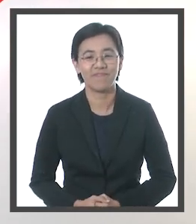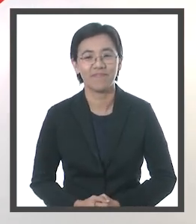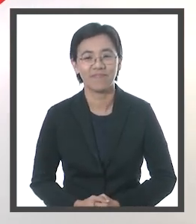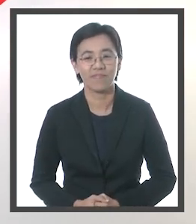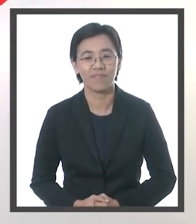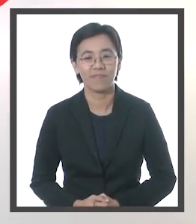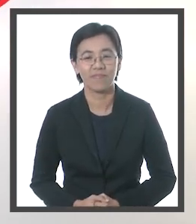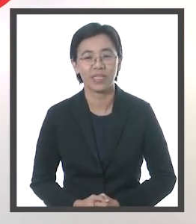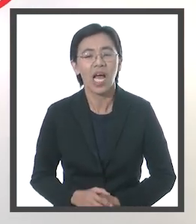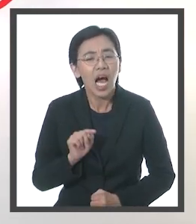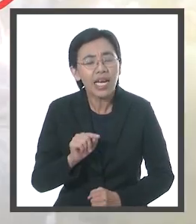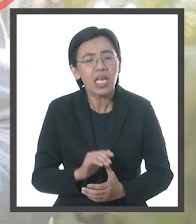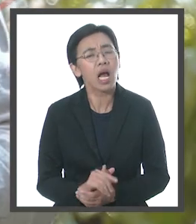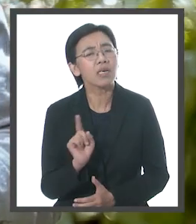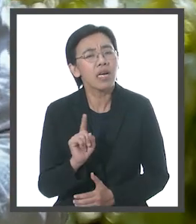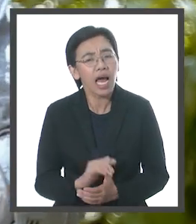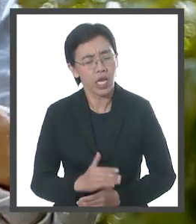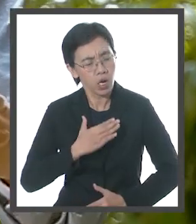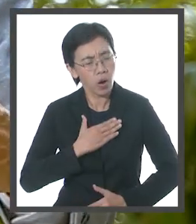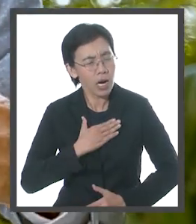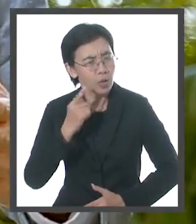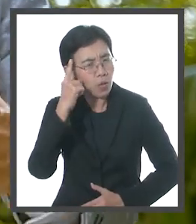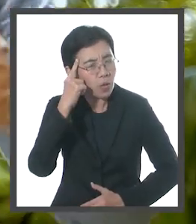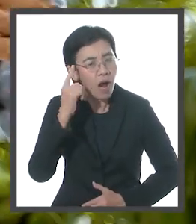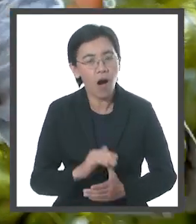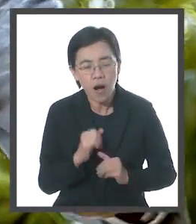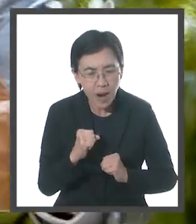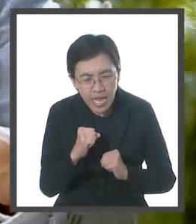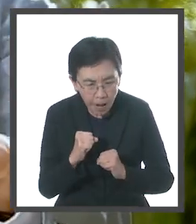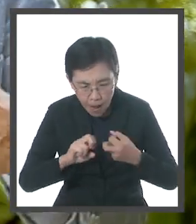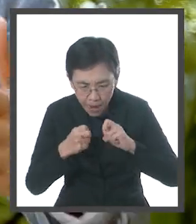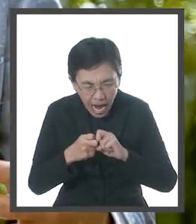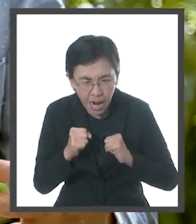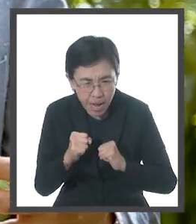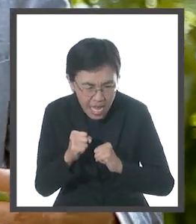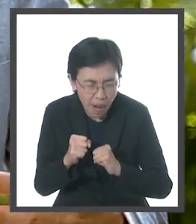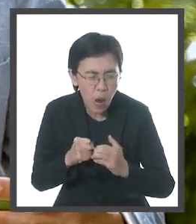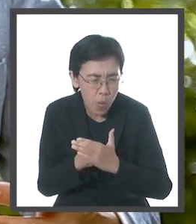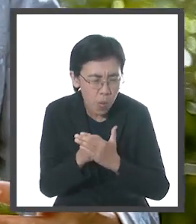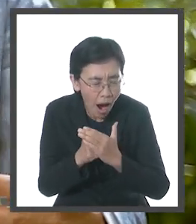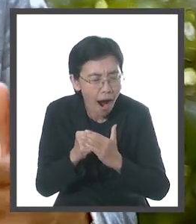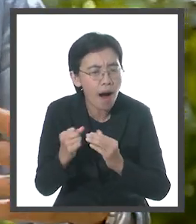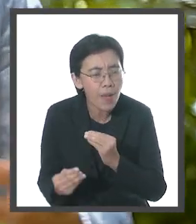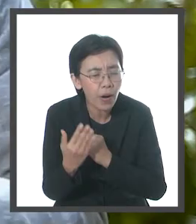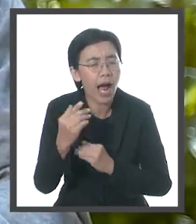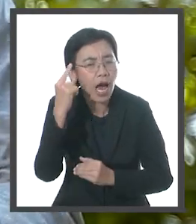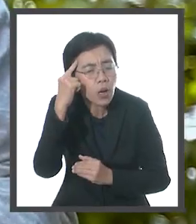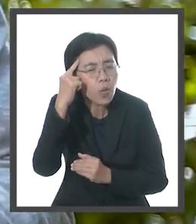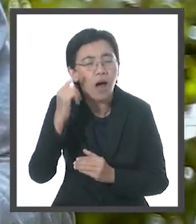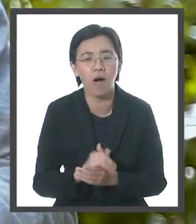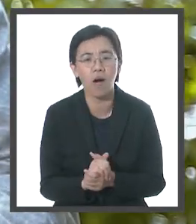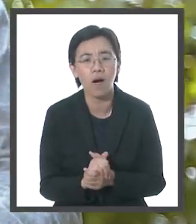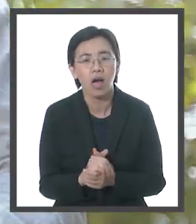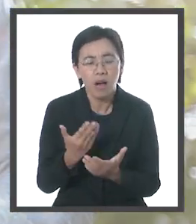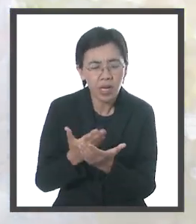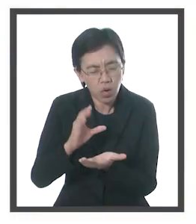นี่คือมันตราของเราเลยว่าเราจะพยายามจะเสี่ยงไปข้างหน้าก่อนที่คนอื่นเขาจะต้องมาเสี่ยงพร้อมๆกับง